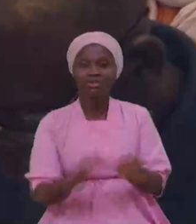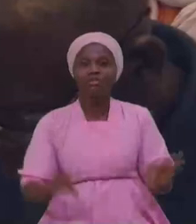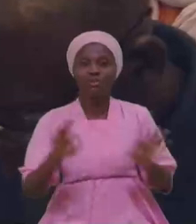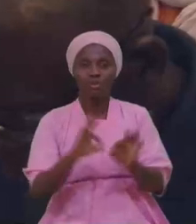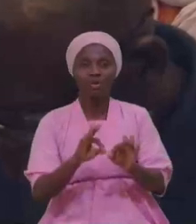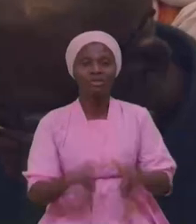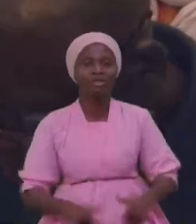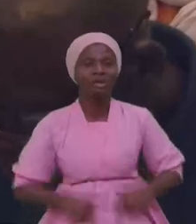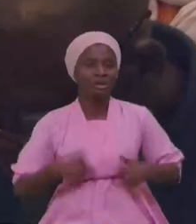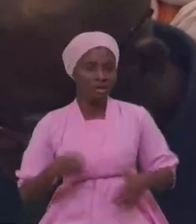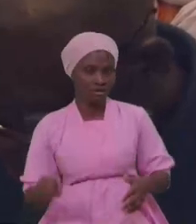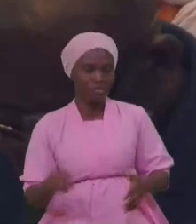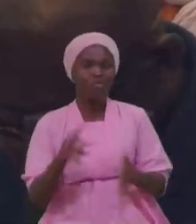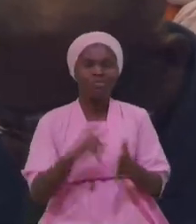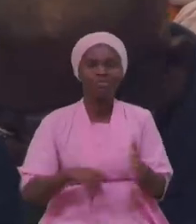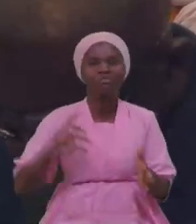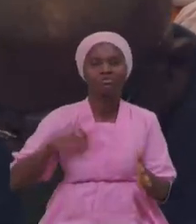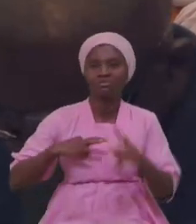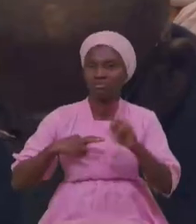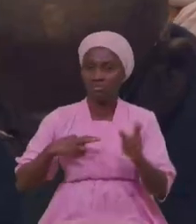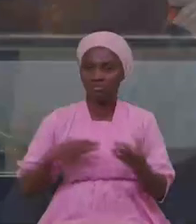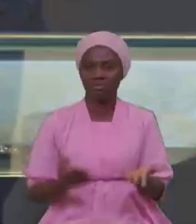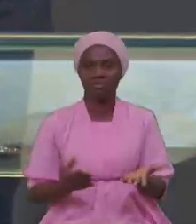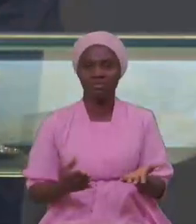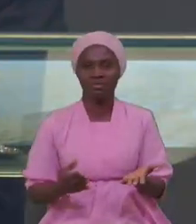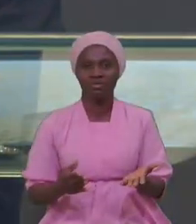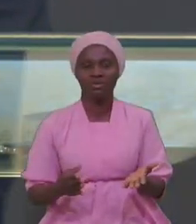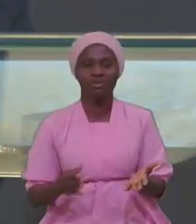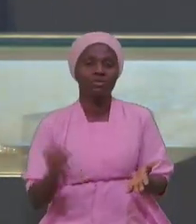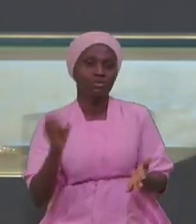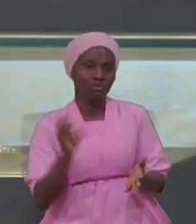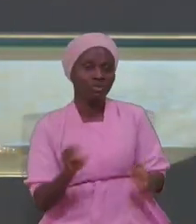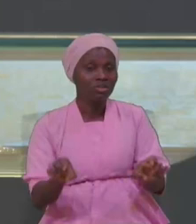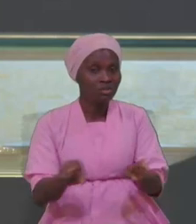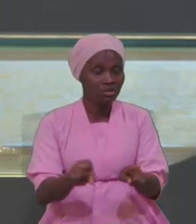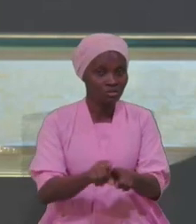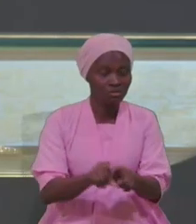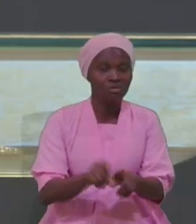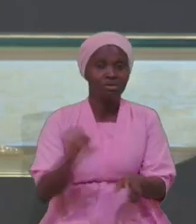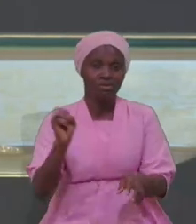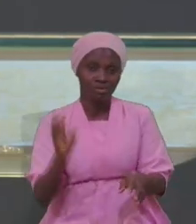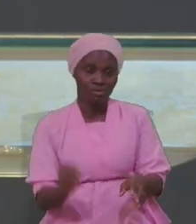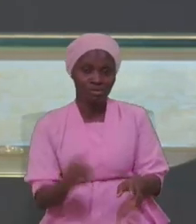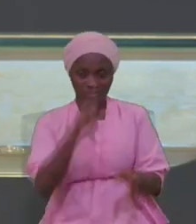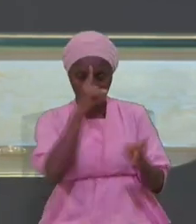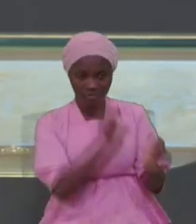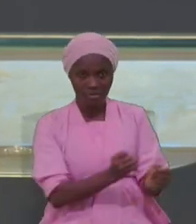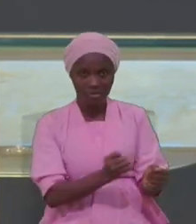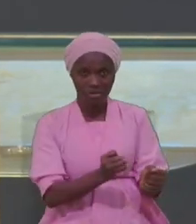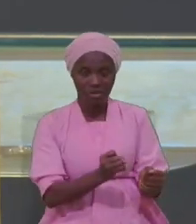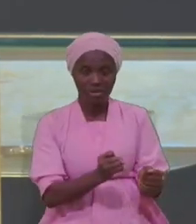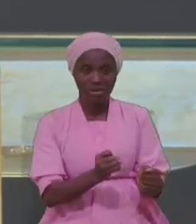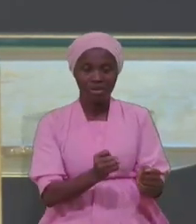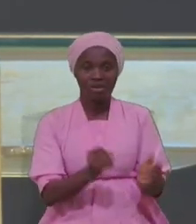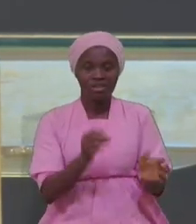terre. À quoi sert-il? Il en est ainsi de la foi,